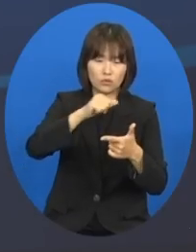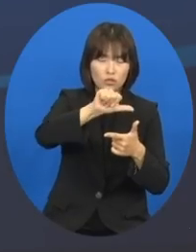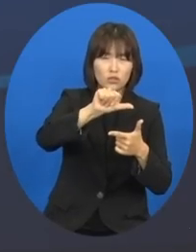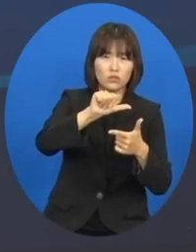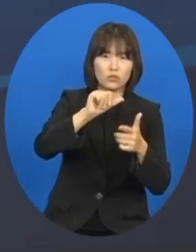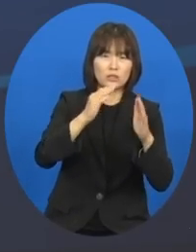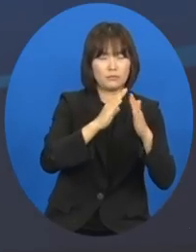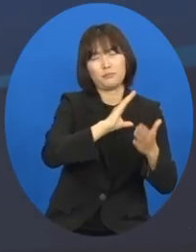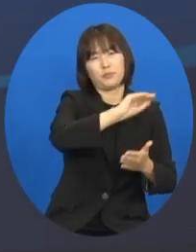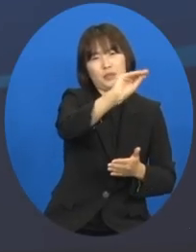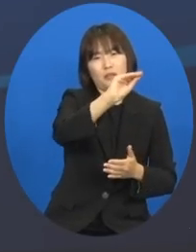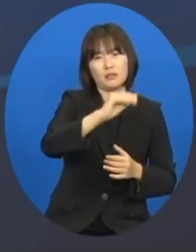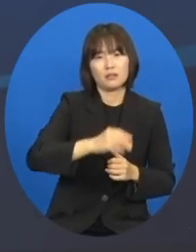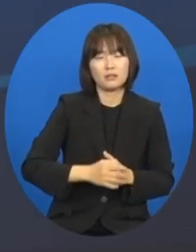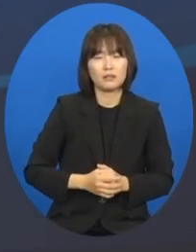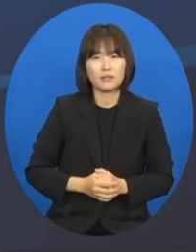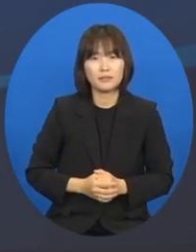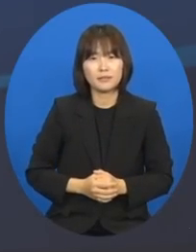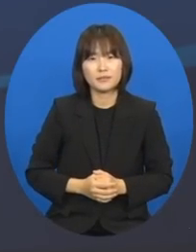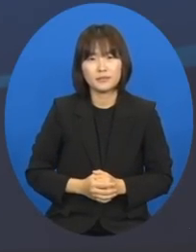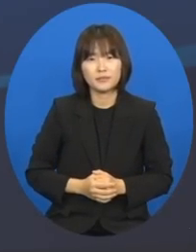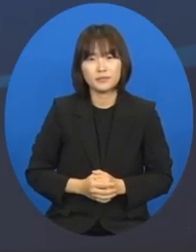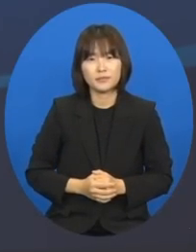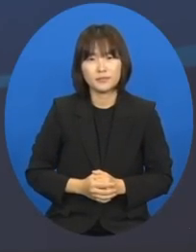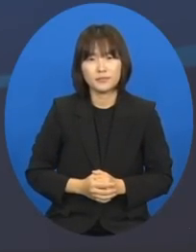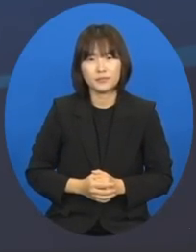집에 안 들어오겠다는 거예요